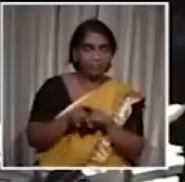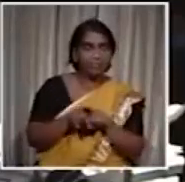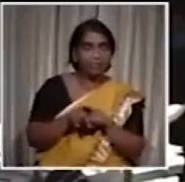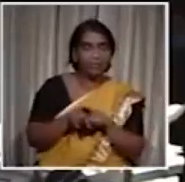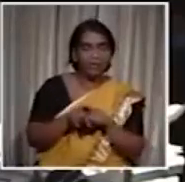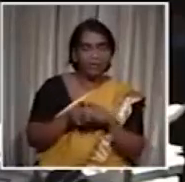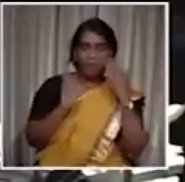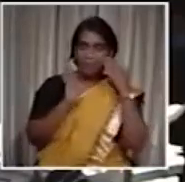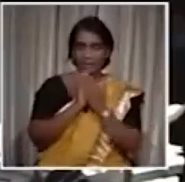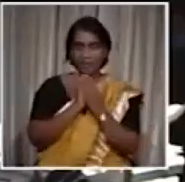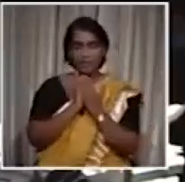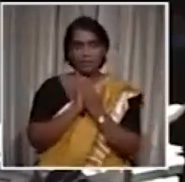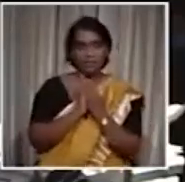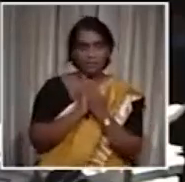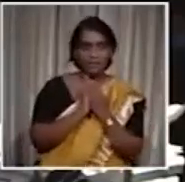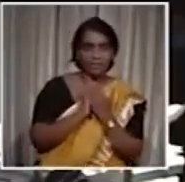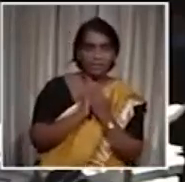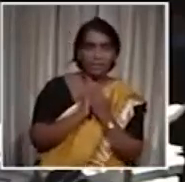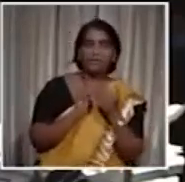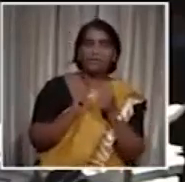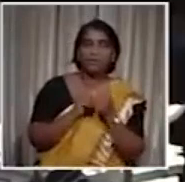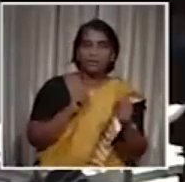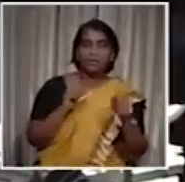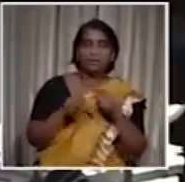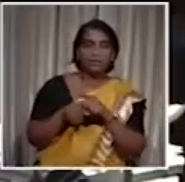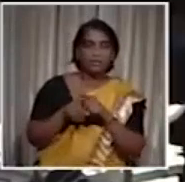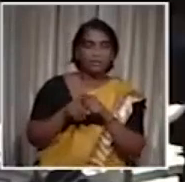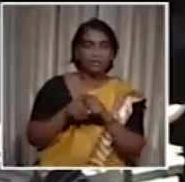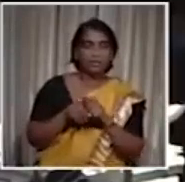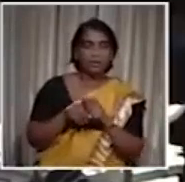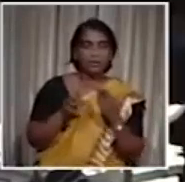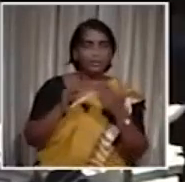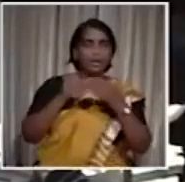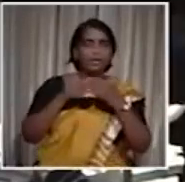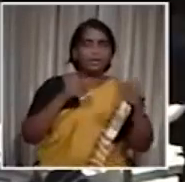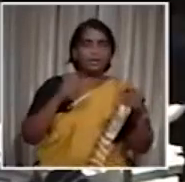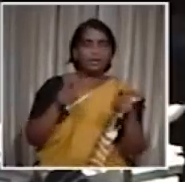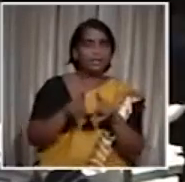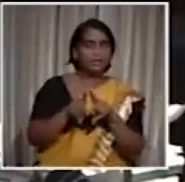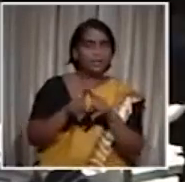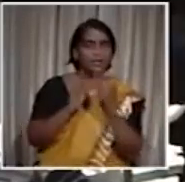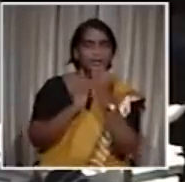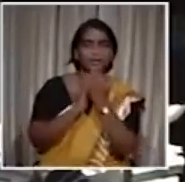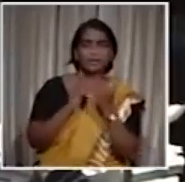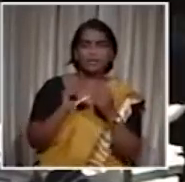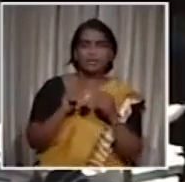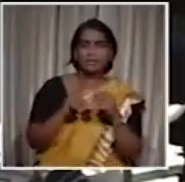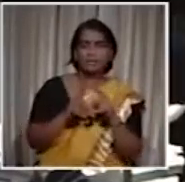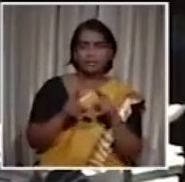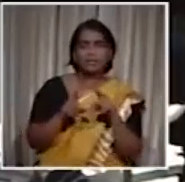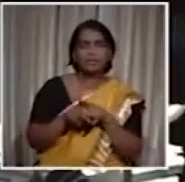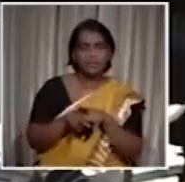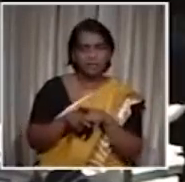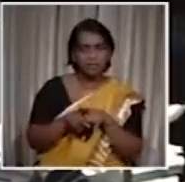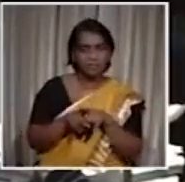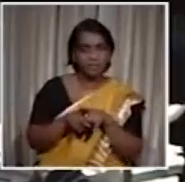මම වාණිජ වෙළඳපොළේ ණය ගන්නකොට මම කියන රනිල් වික්‍රමසිංහ මහත්මයා මම වාණිජ වෙළඳපොළේ ණය ගන්නකොට ඕගොල්ලෝ විරුද්ධ නොඋනේ ඇයි මේ මාර කතාවක්